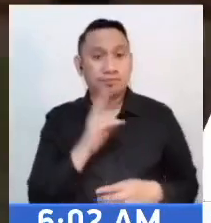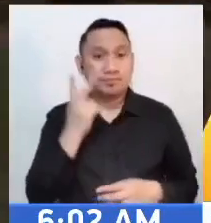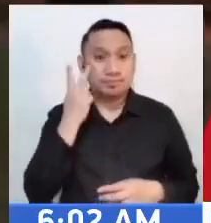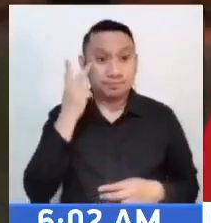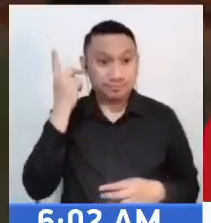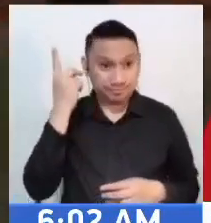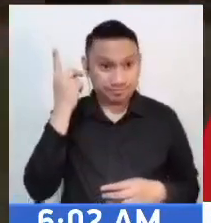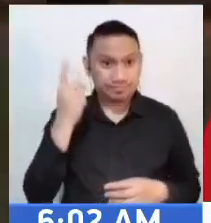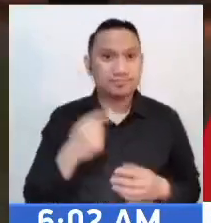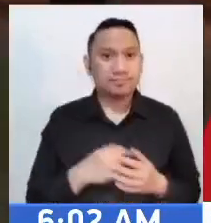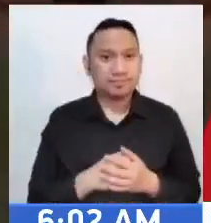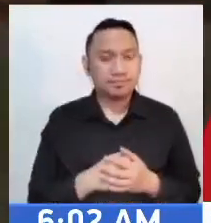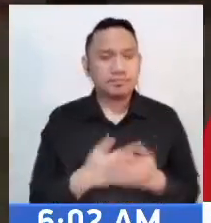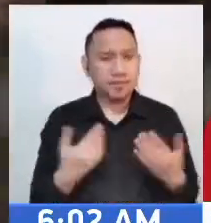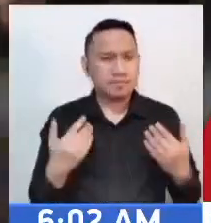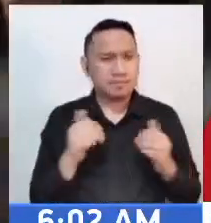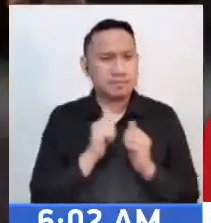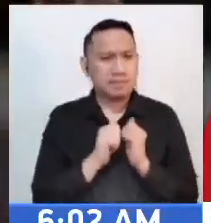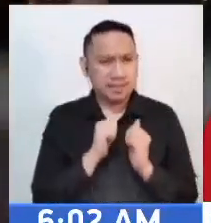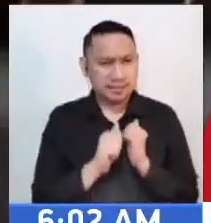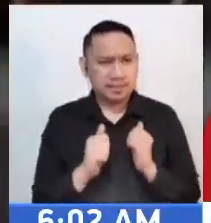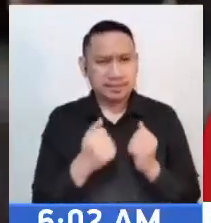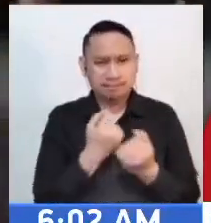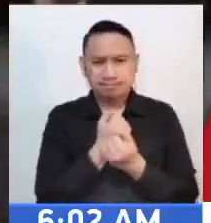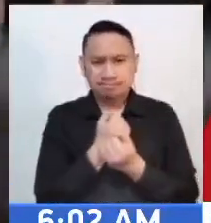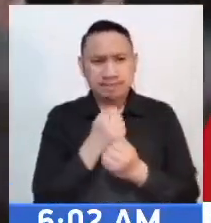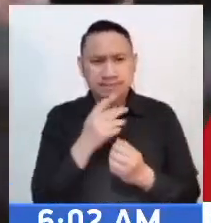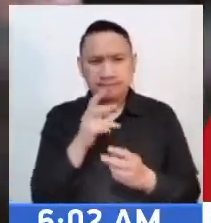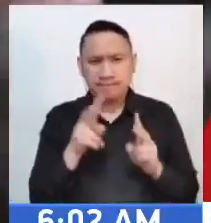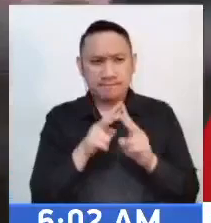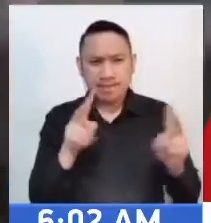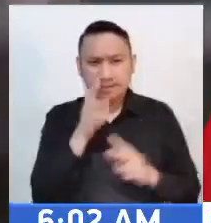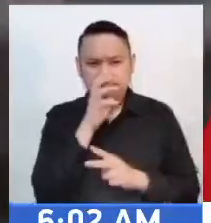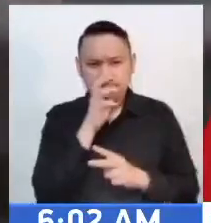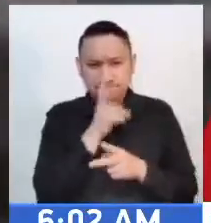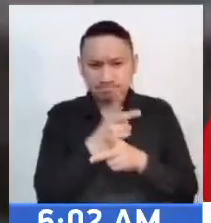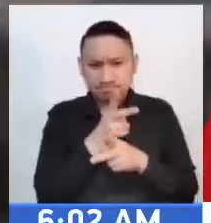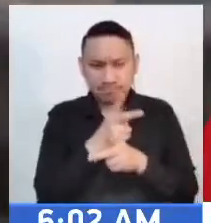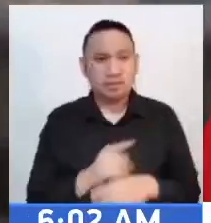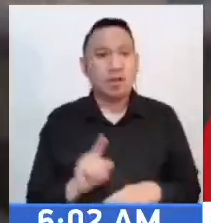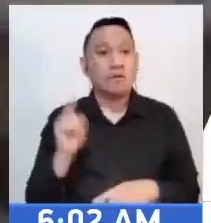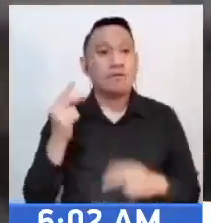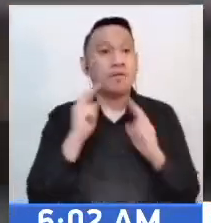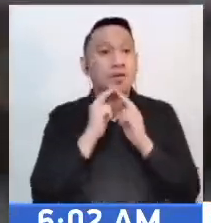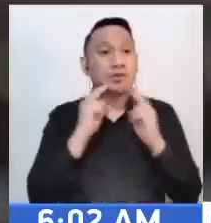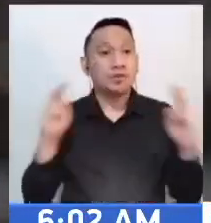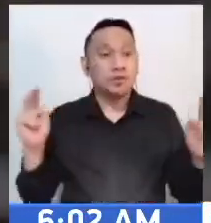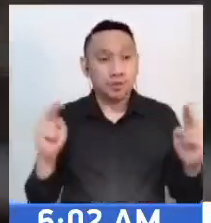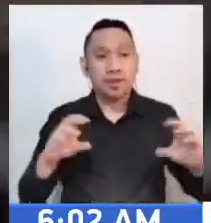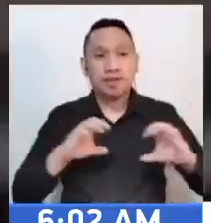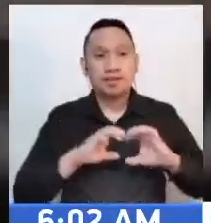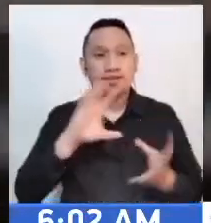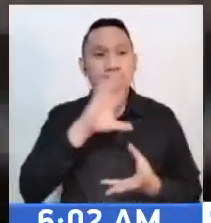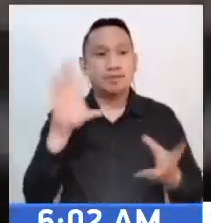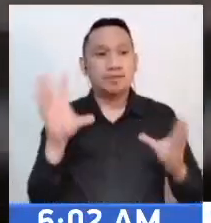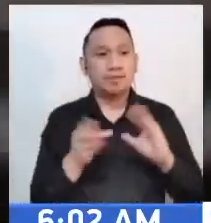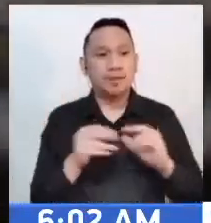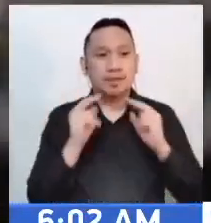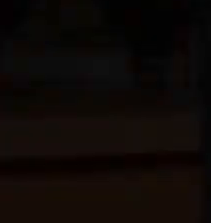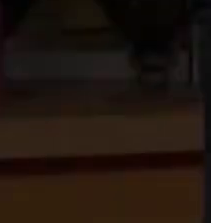PNP Aviation Security Group. Ito ang unang balita. Jamie Santos para sa GMA Integrated News.